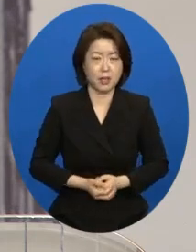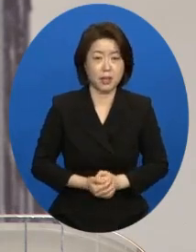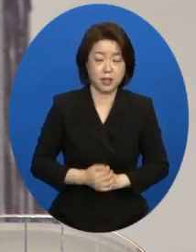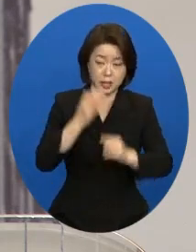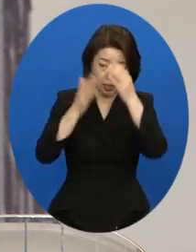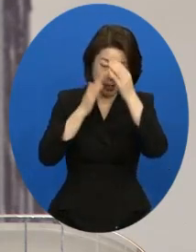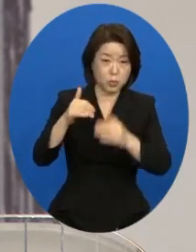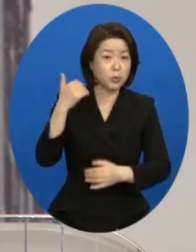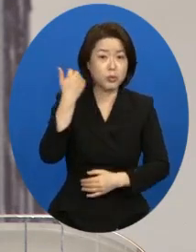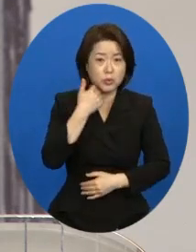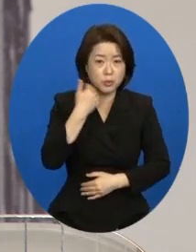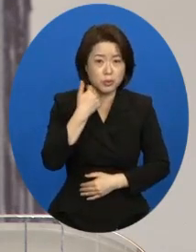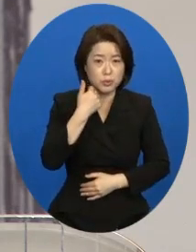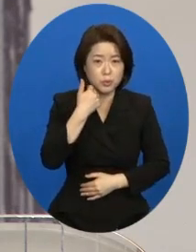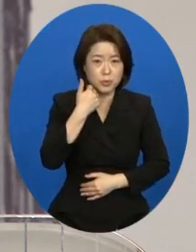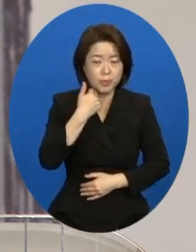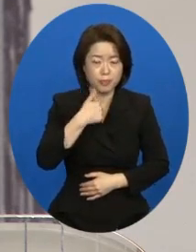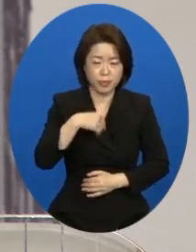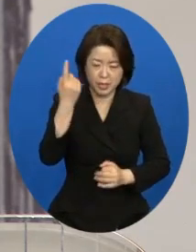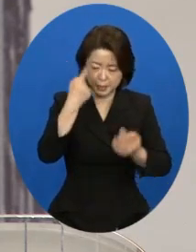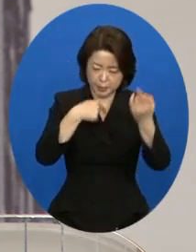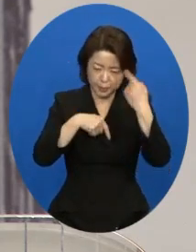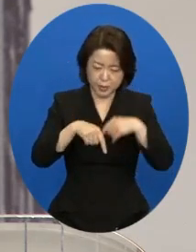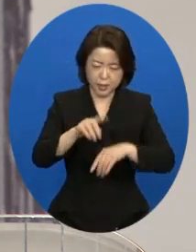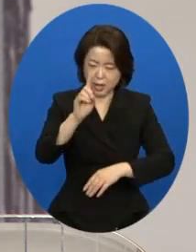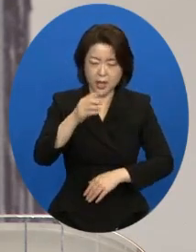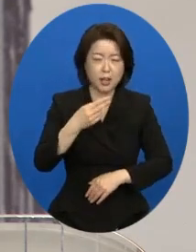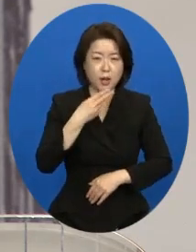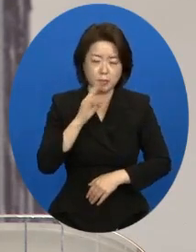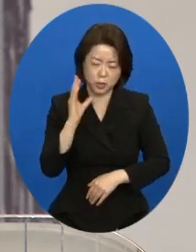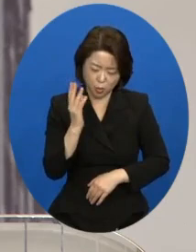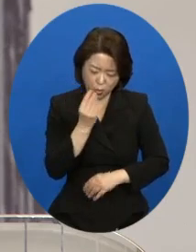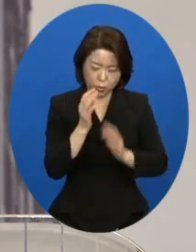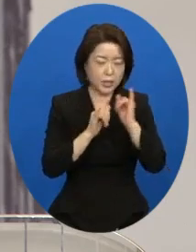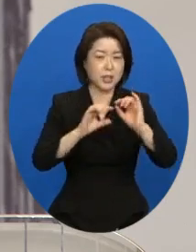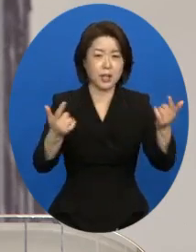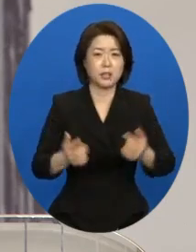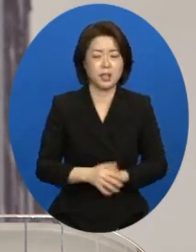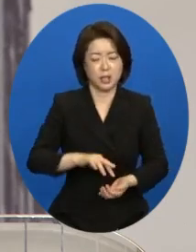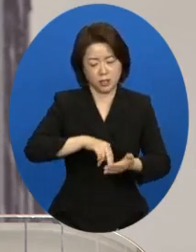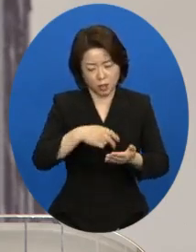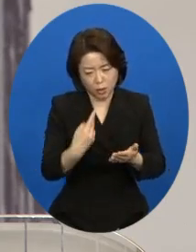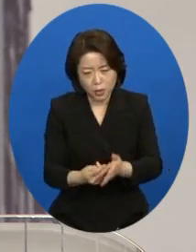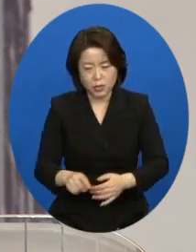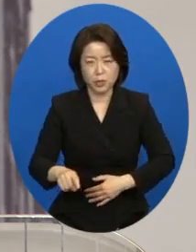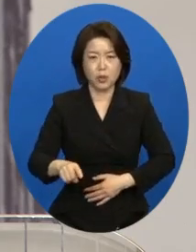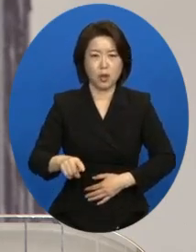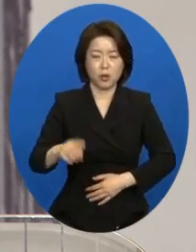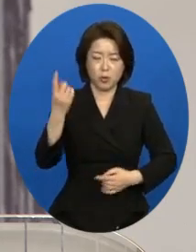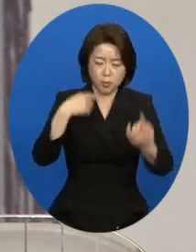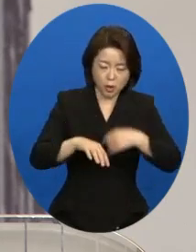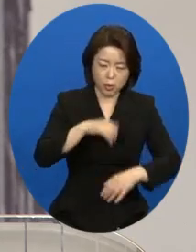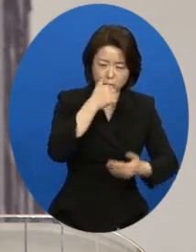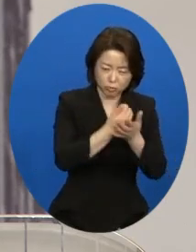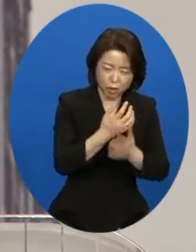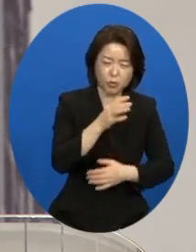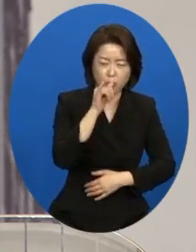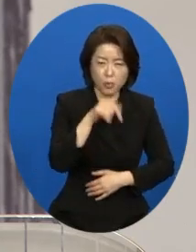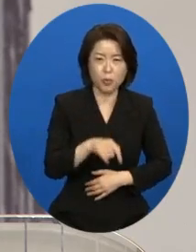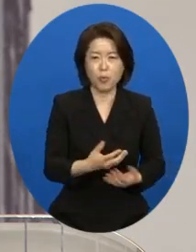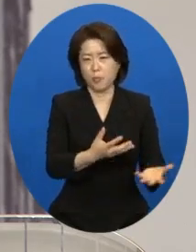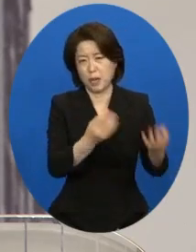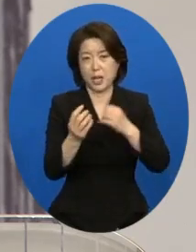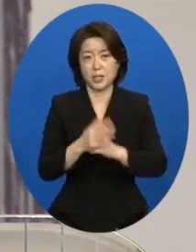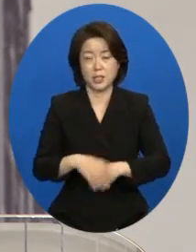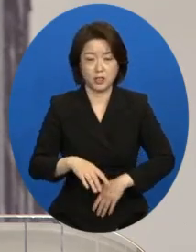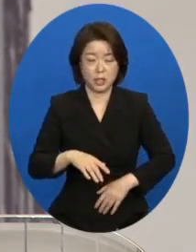누구냐면 흠이 없이 거룩한 자가 아니에요. 넘어지기도 하고 쓰러지기도 하고 죄를 짓기도 하고